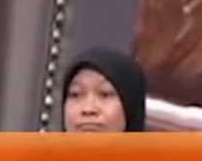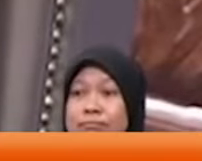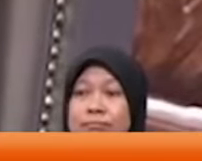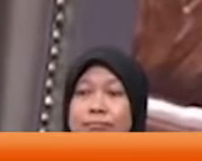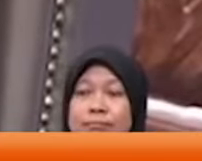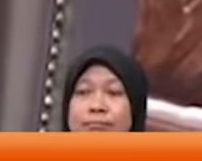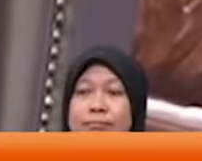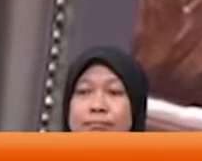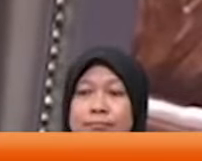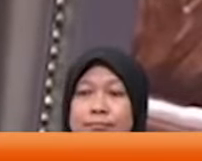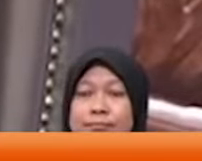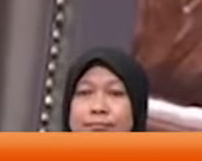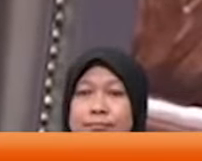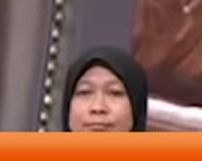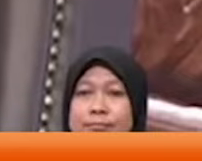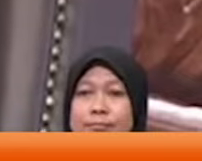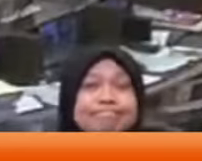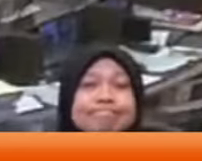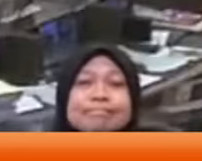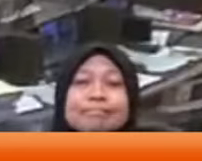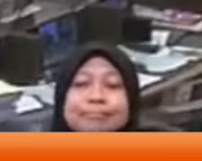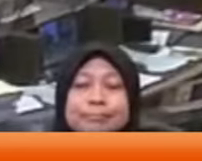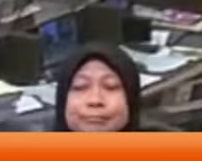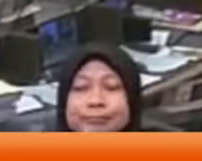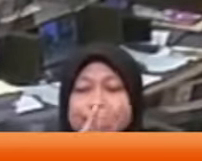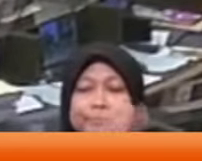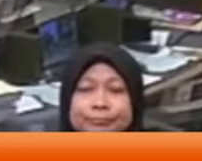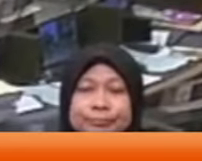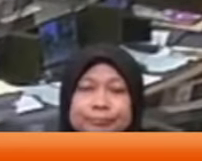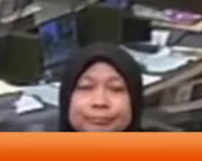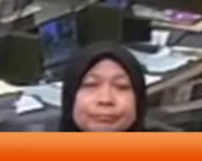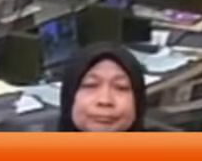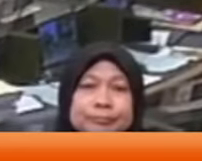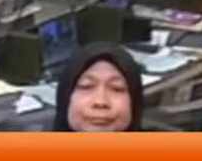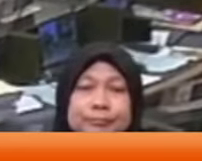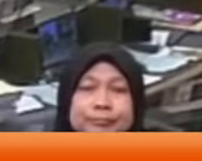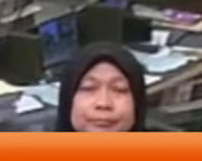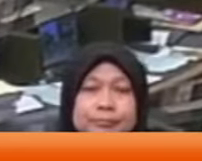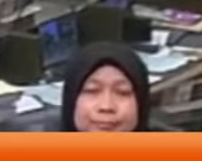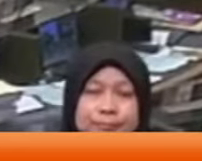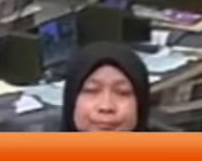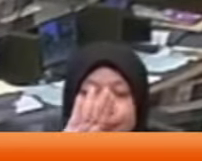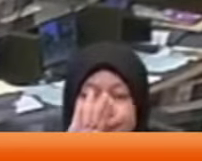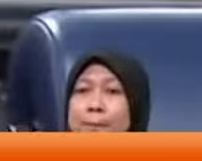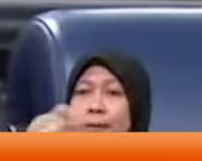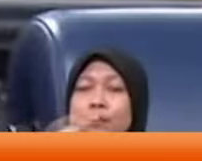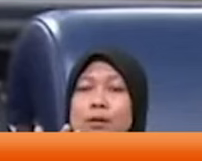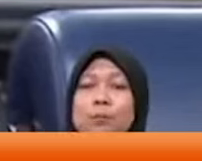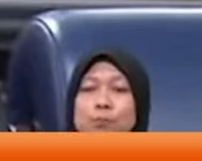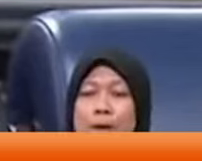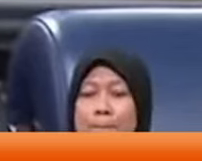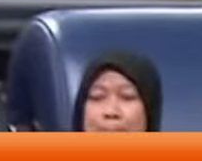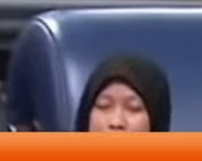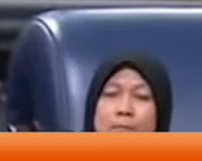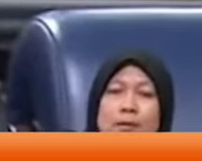副议长南立连续两天出招整顿议会纪律，当众训诫在议会厅内讲电话和聊天的朝野议员。今天南立突